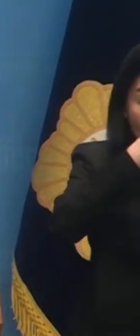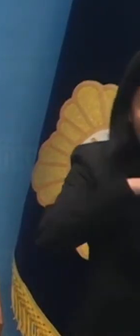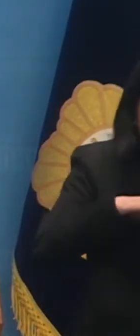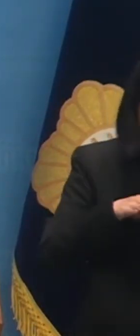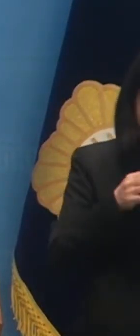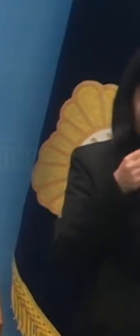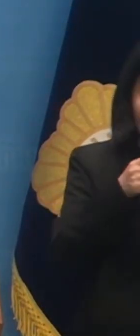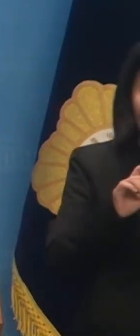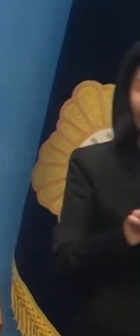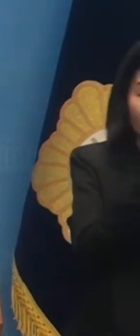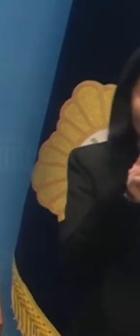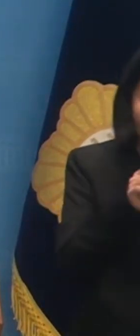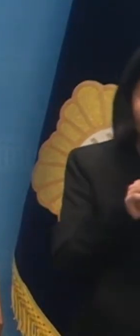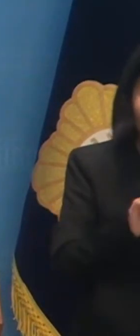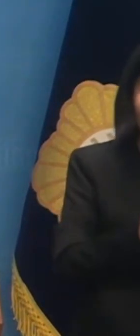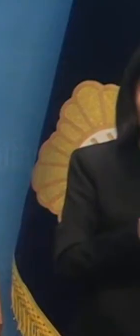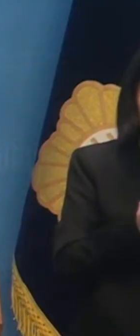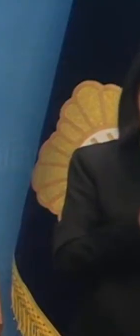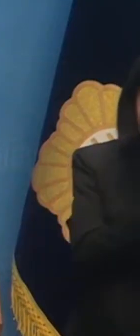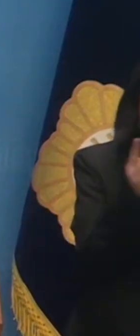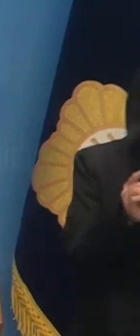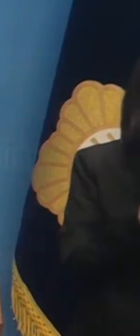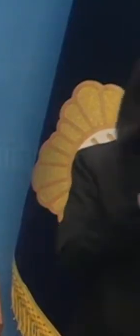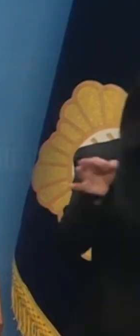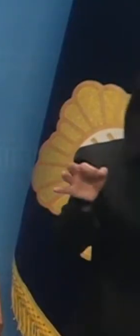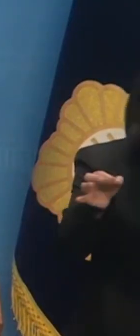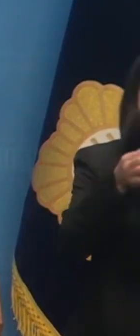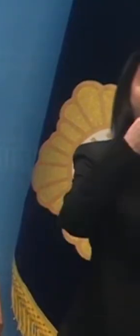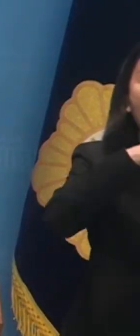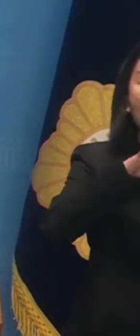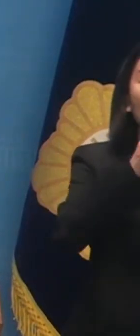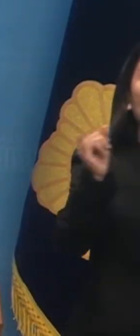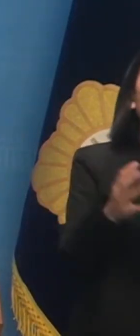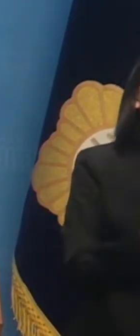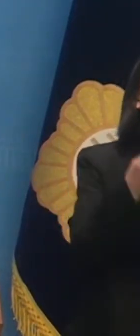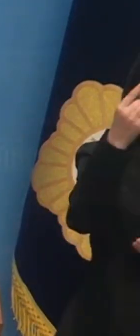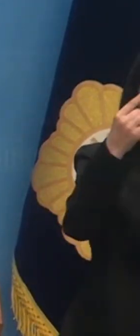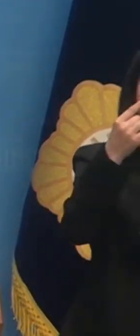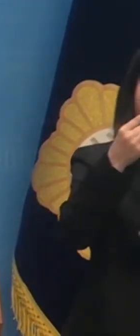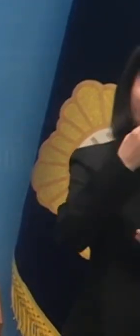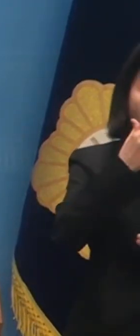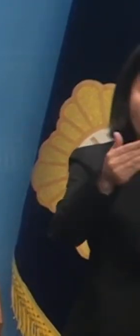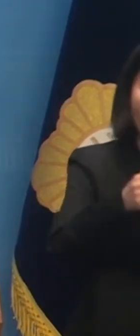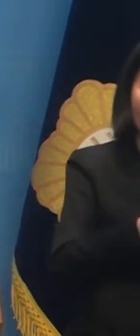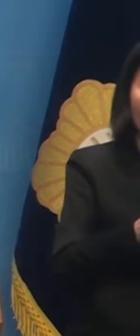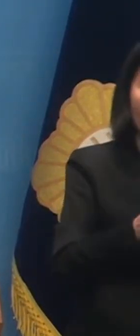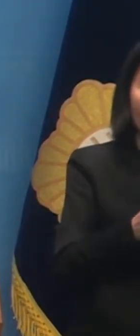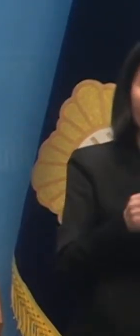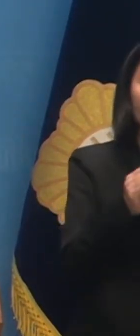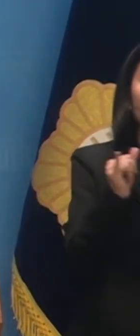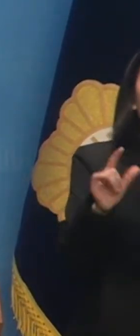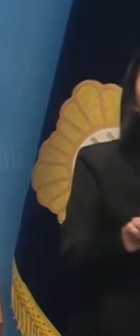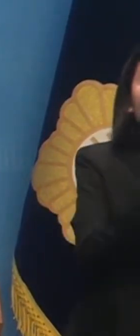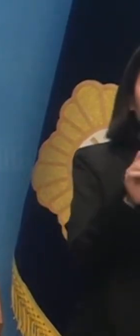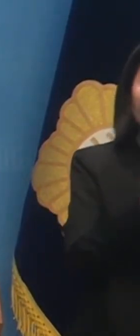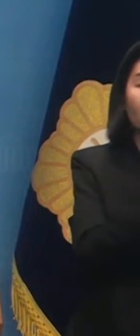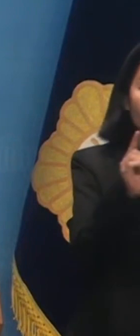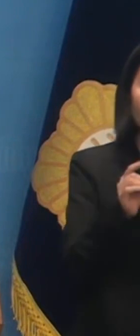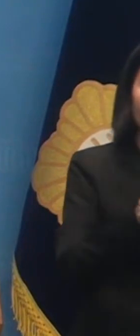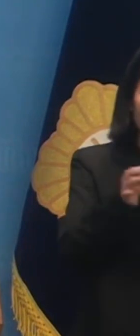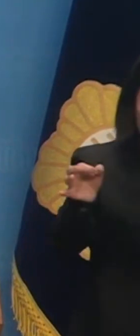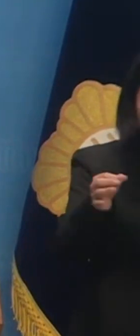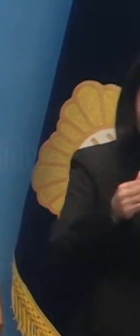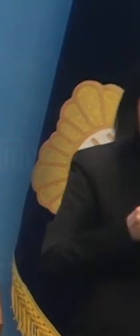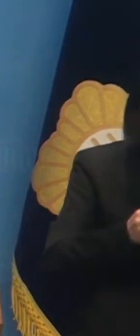경제적 효과에 버금가는 국민통합의 신호가 될 것입니다. 민생회복지원금 추진, 경제 살리기와 국민통합을